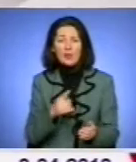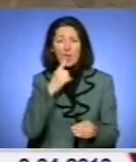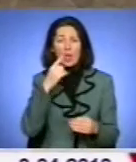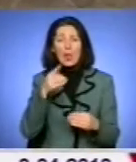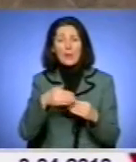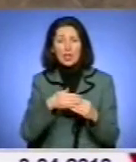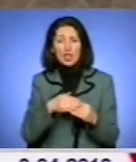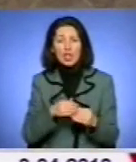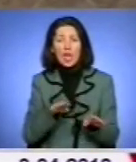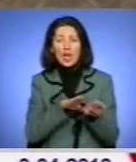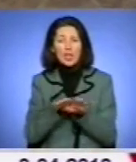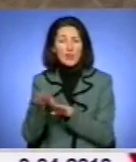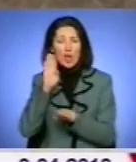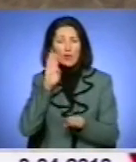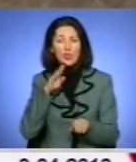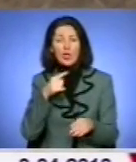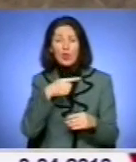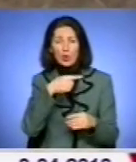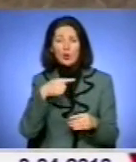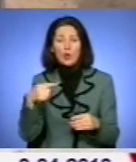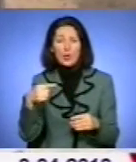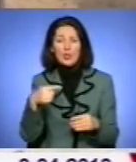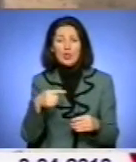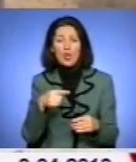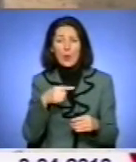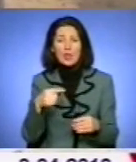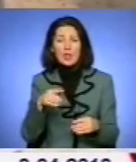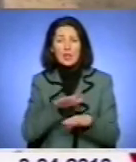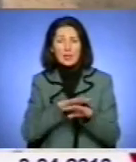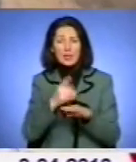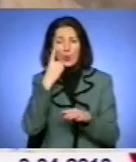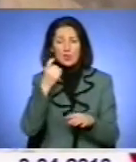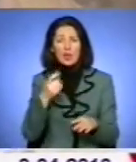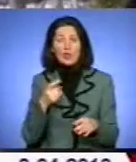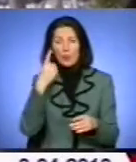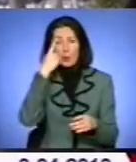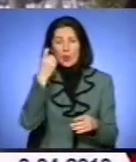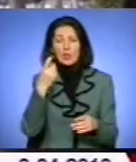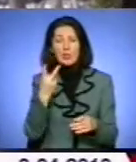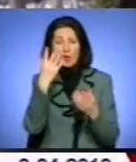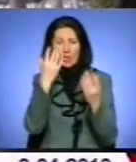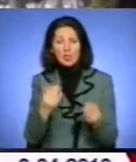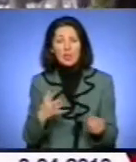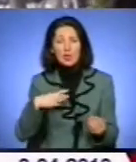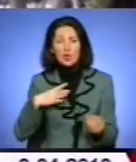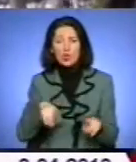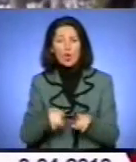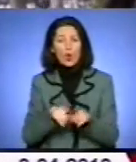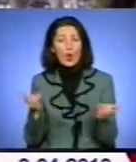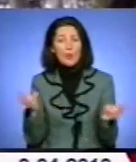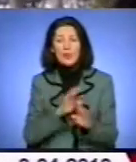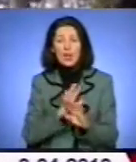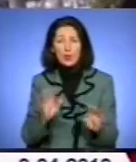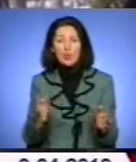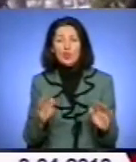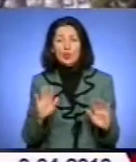критичної поділки населення обіцяють попередити за 2 дні. Проте сподіваються, що такої необхідності не буде. Ну, якщо, не дай Бог,